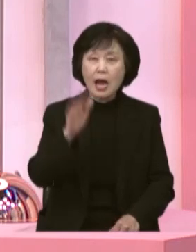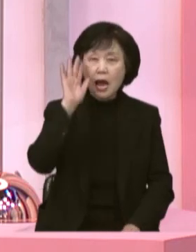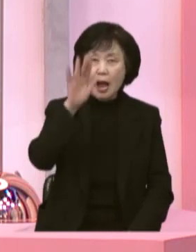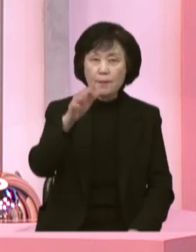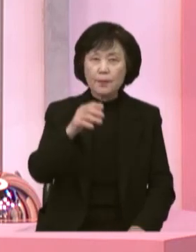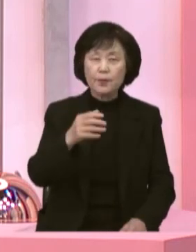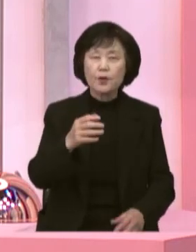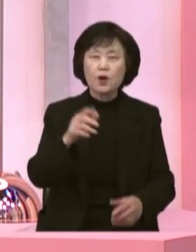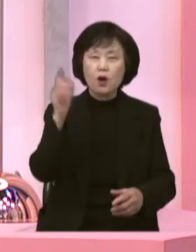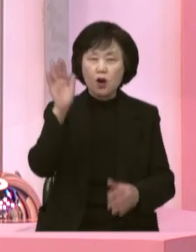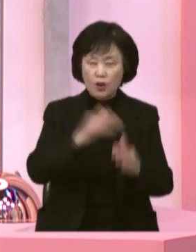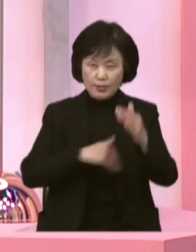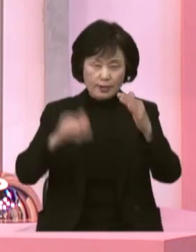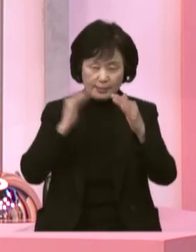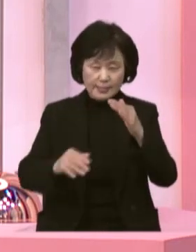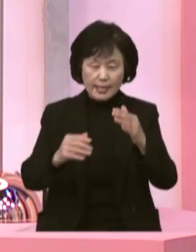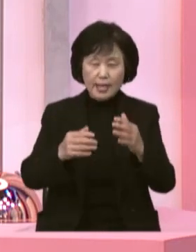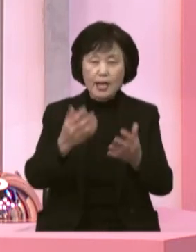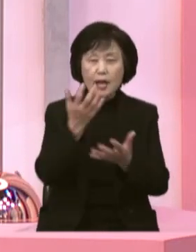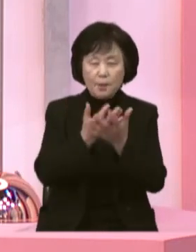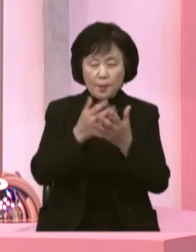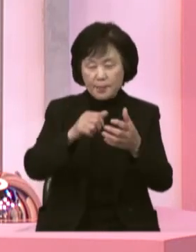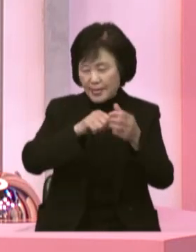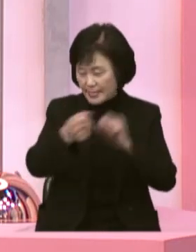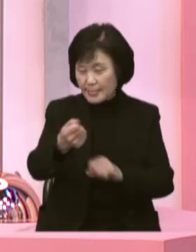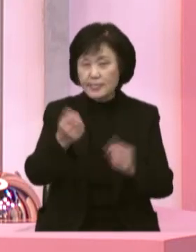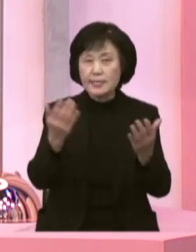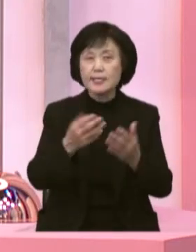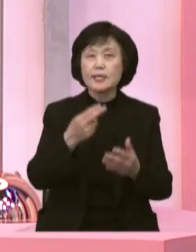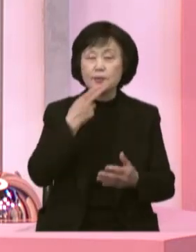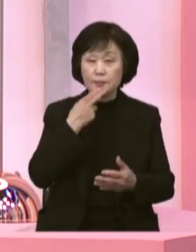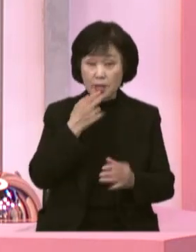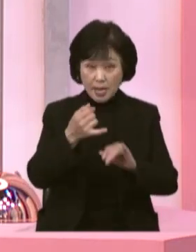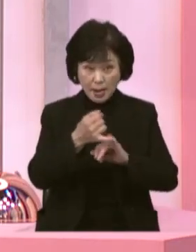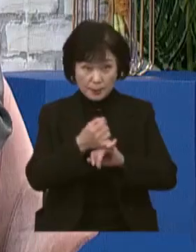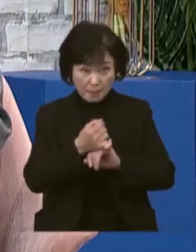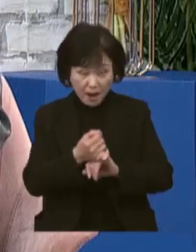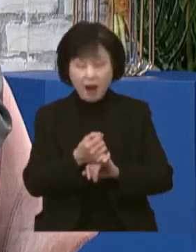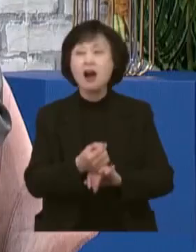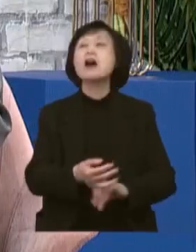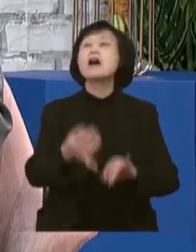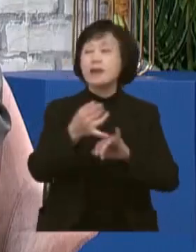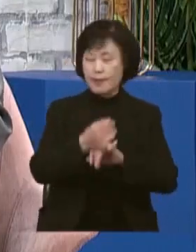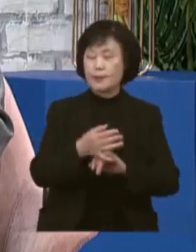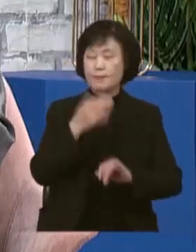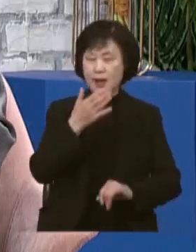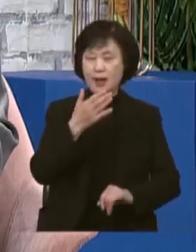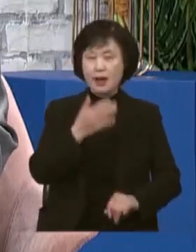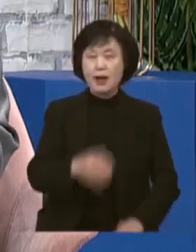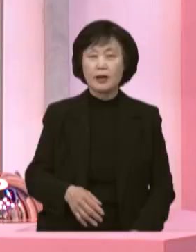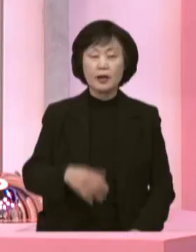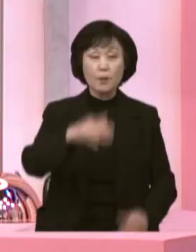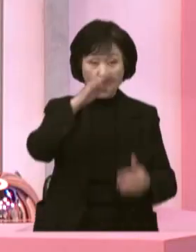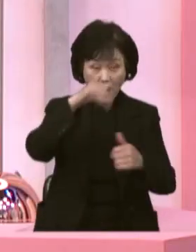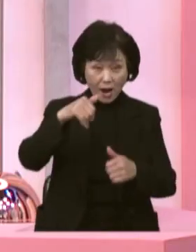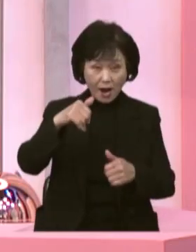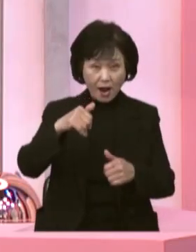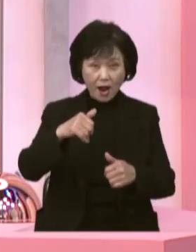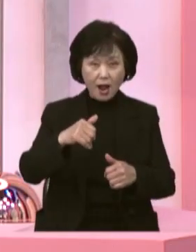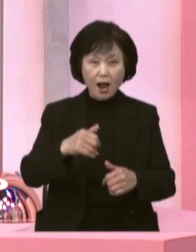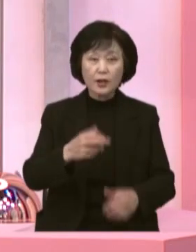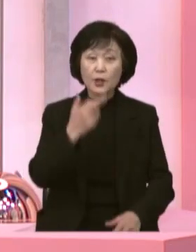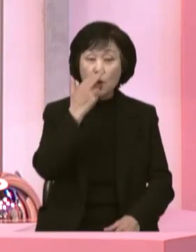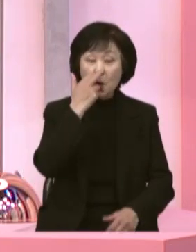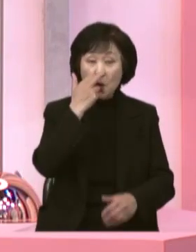저 문영민은 앞으로 욕도 안 하고 대본도 안 찍고 성실히 방송국을 위해서